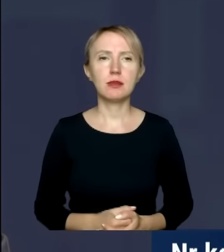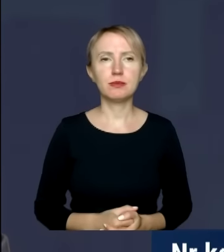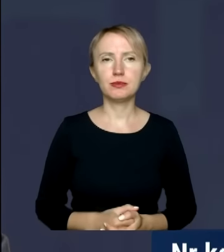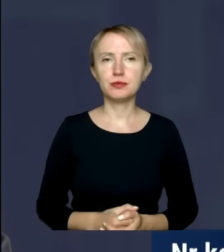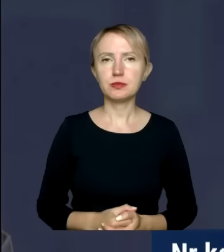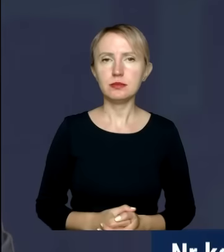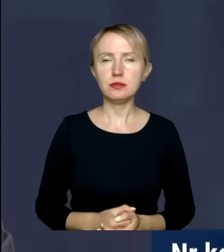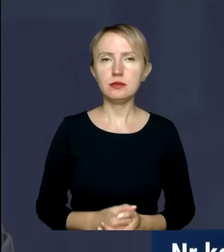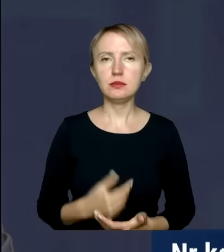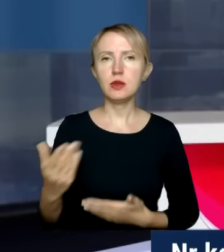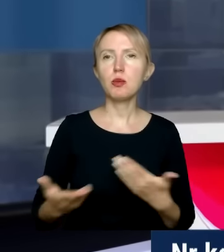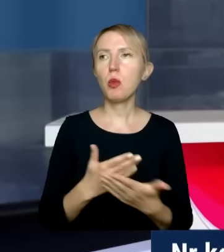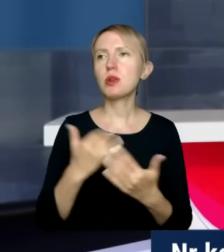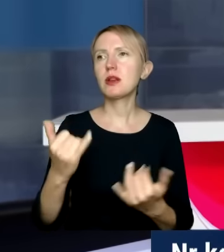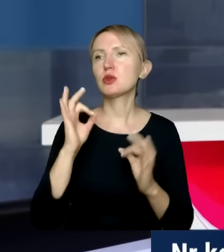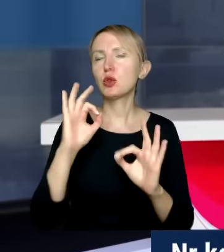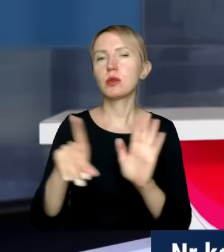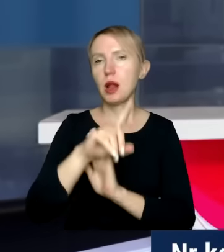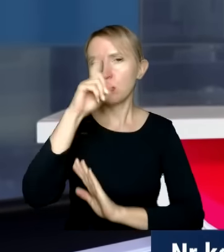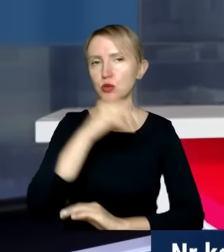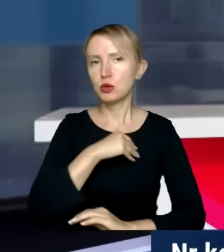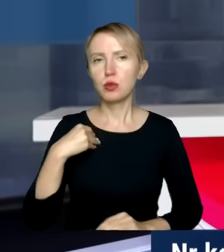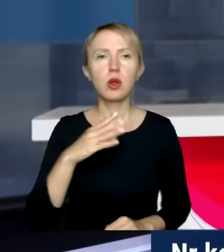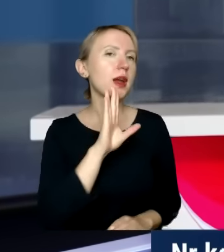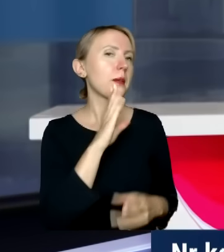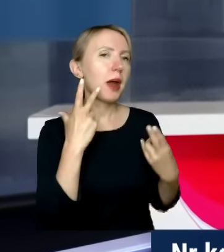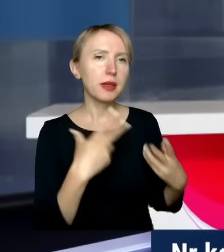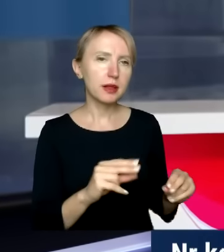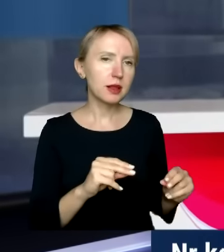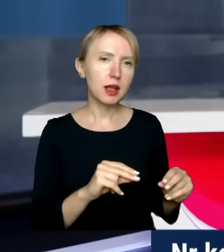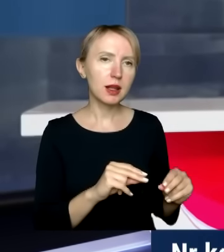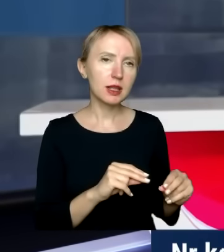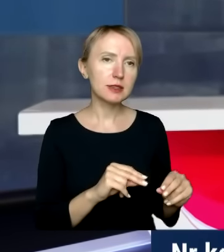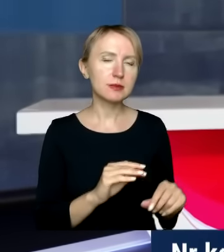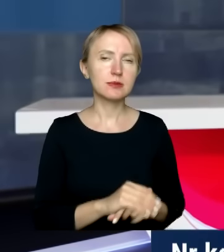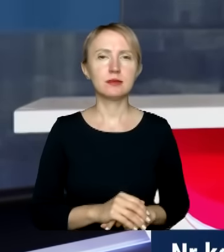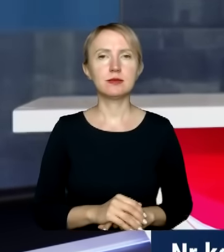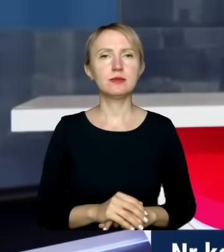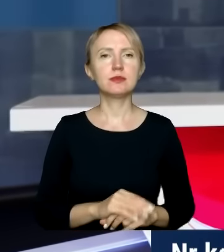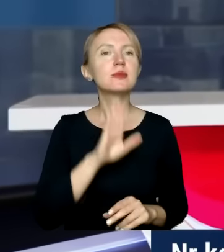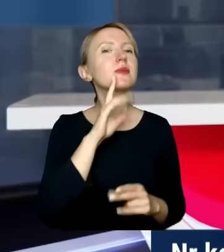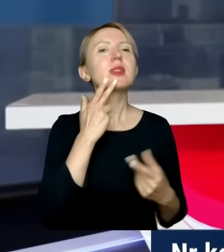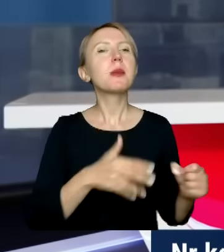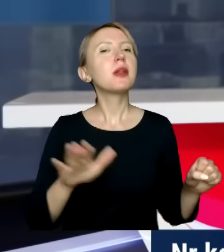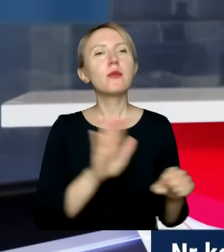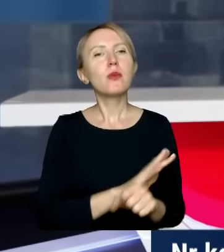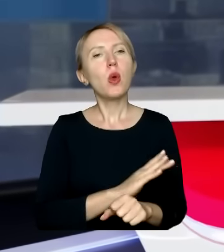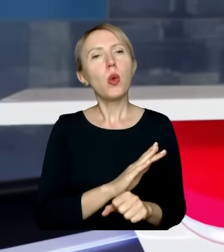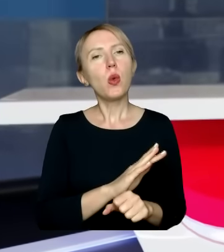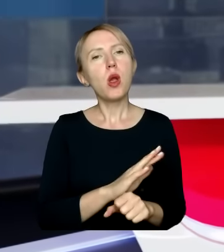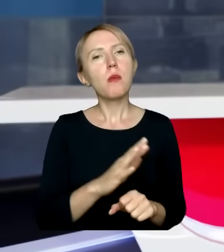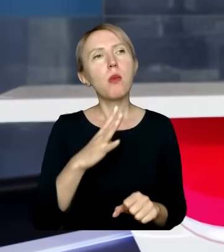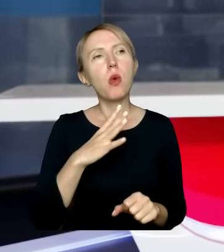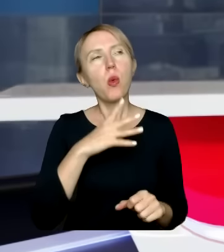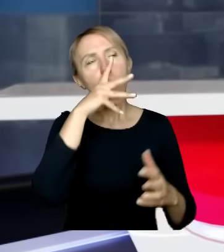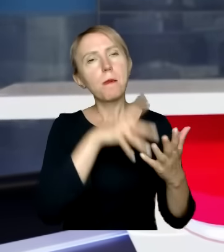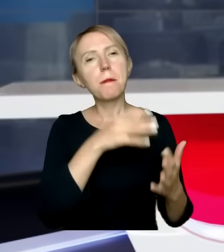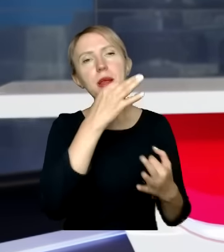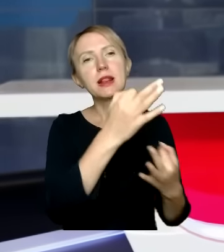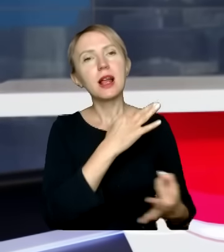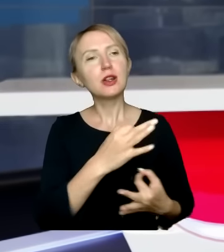dobre dla Polaków No chyba nie tak do końca chyba nie tak do końca tak właśnie bo jak był sondaż to się okazało że te